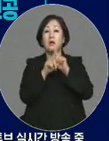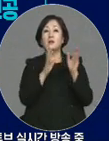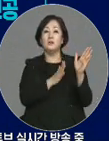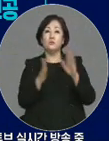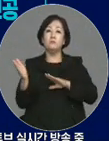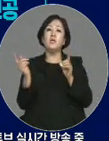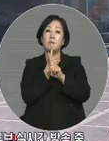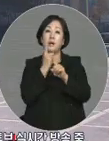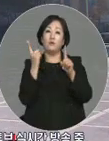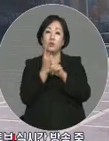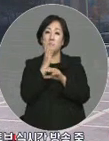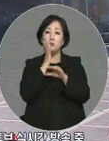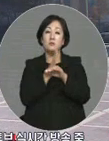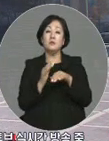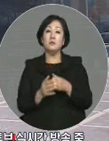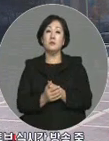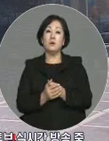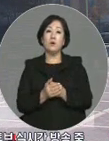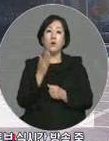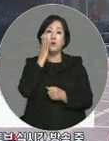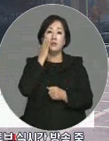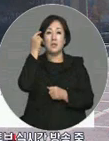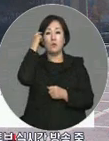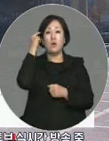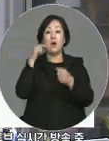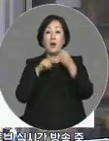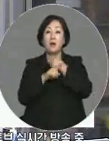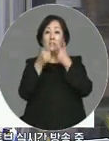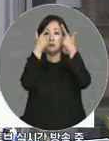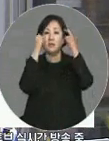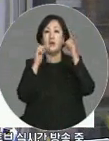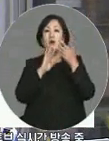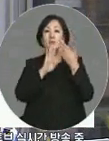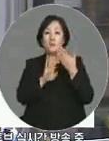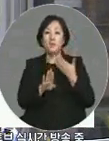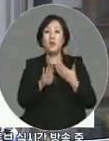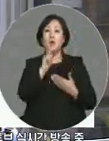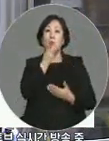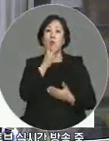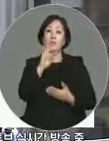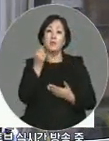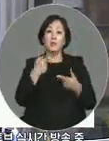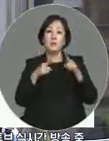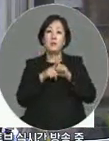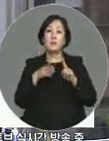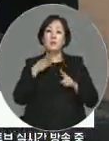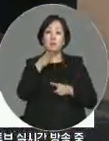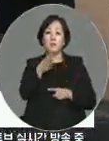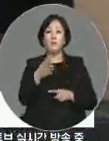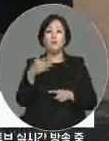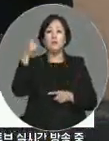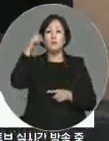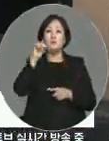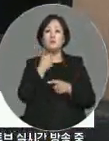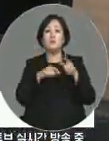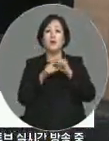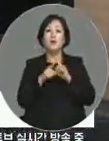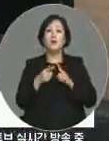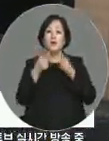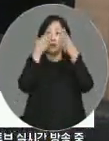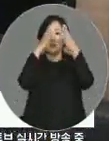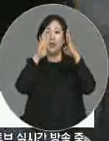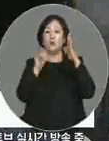새롭게 거듭납니다. 울산과학대는 내년부터 미래 모빌리티 관련 전문기술 석사 과정 운영에 들어가